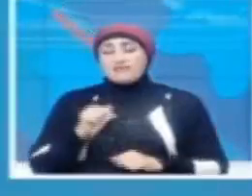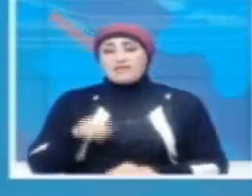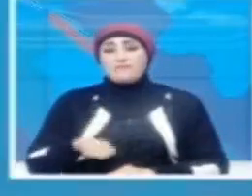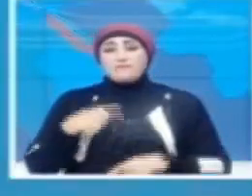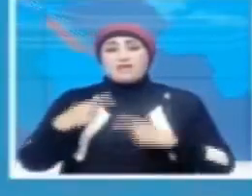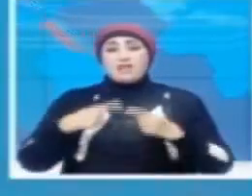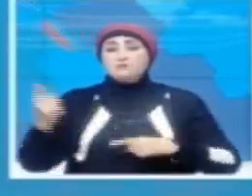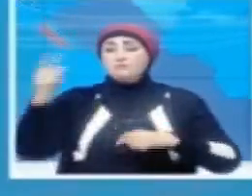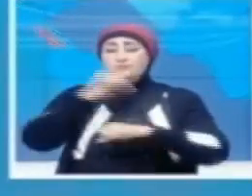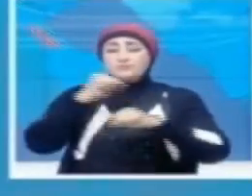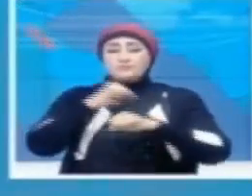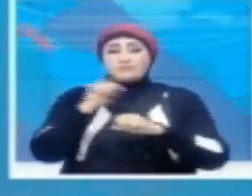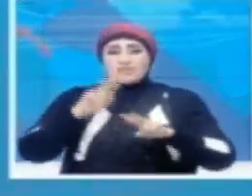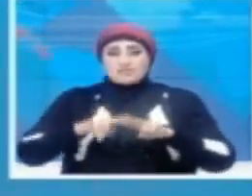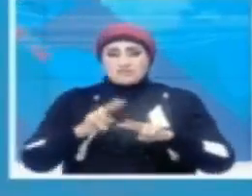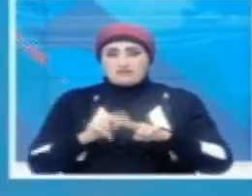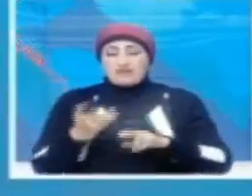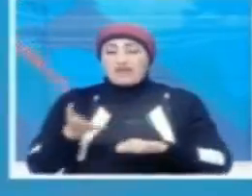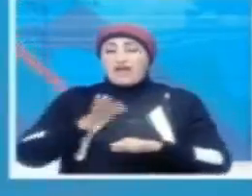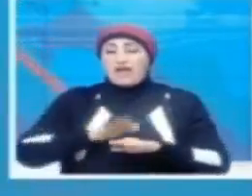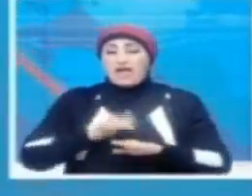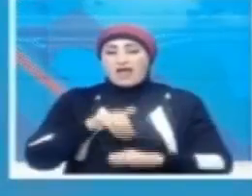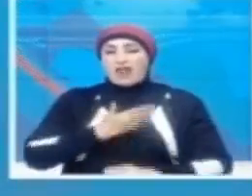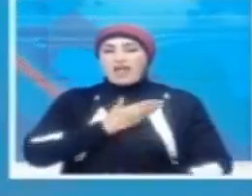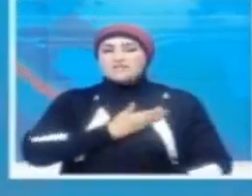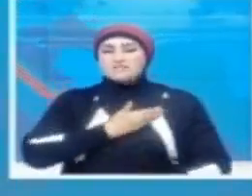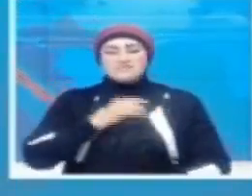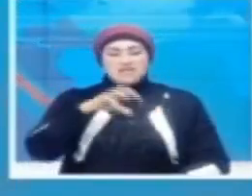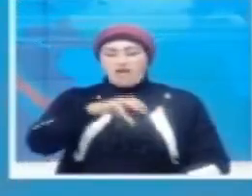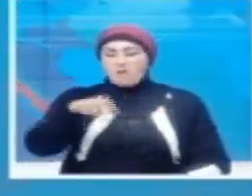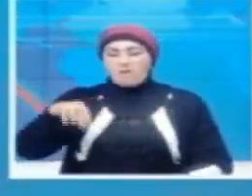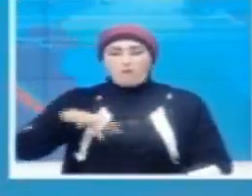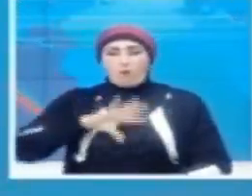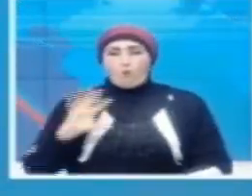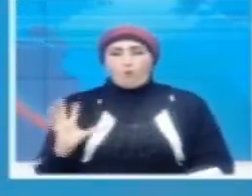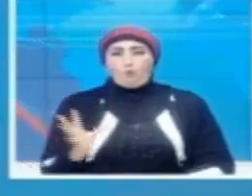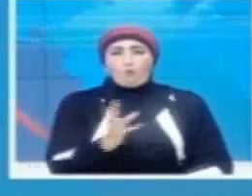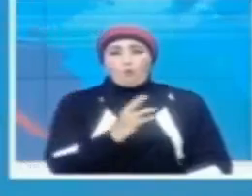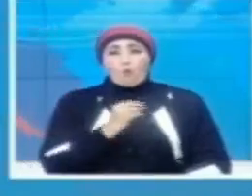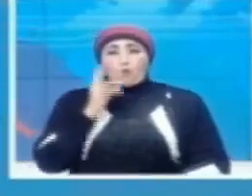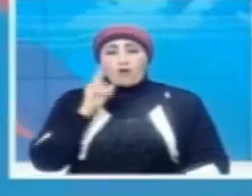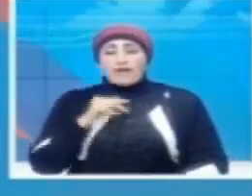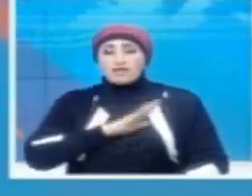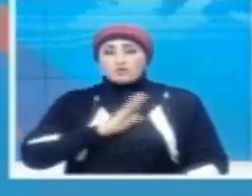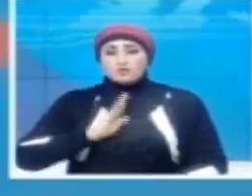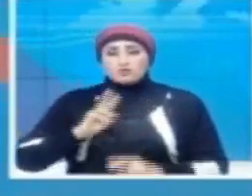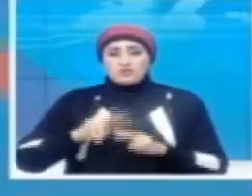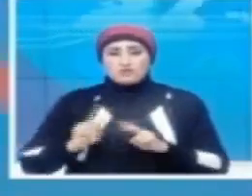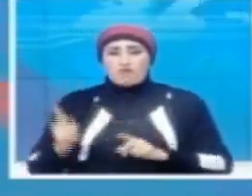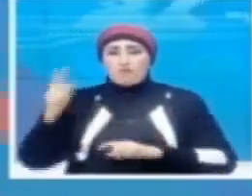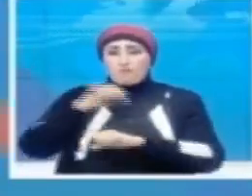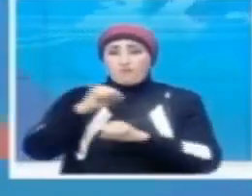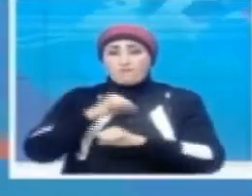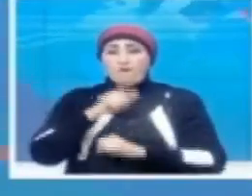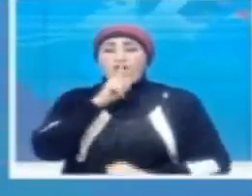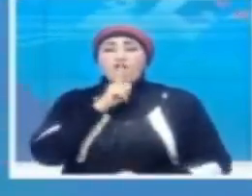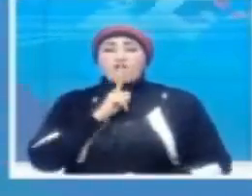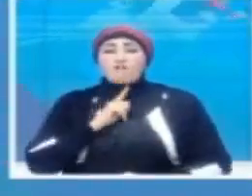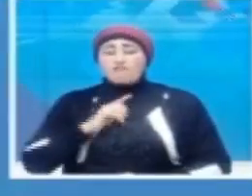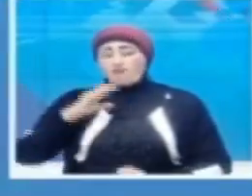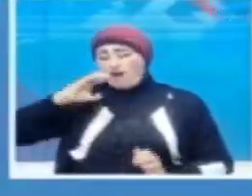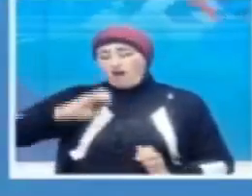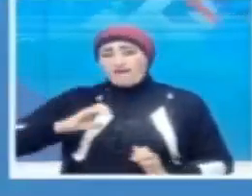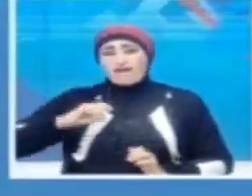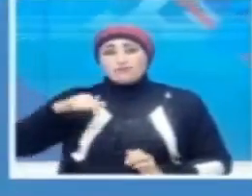تواصل العدوان الإسرائيلي على أنحاء قطاع غزة كافة، وفي هذا الإطار قام الجيش الإسرائيلي بقصف منطقة رفح في أقصى جنوب